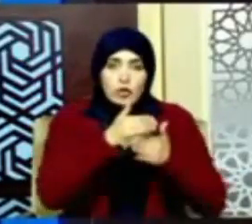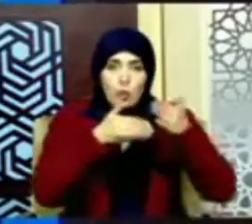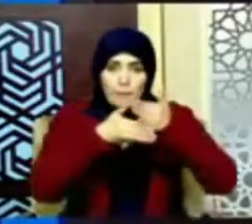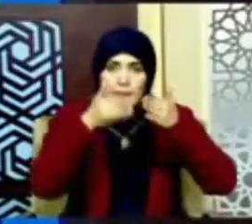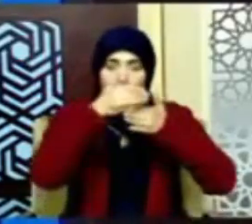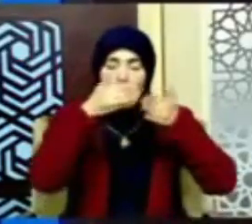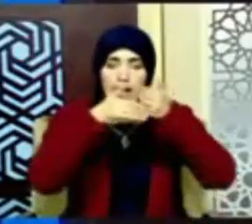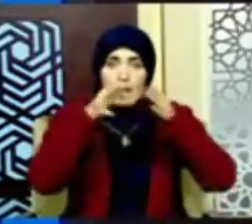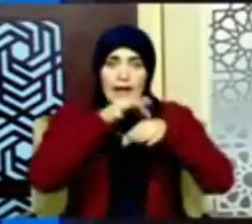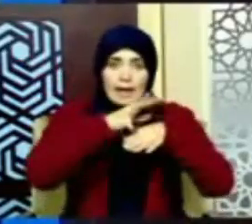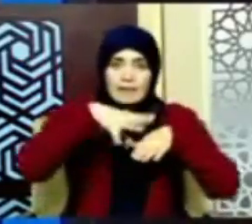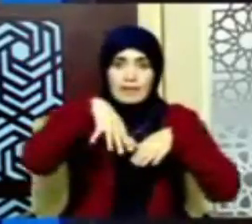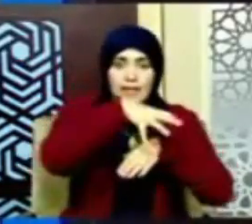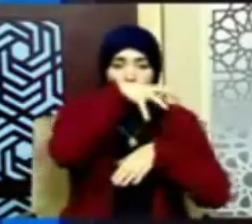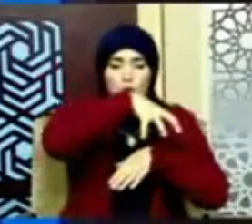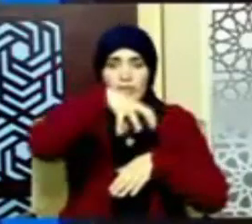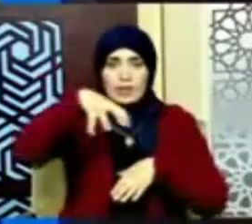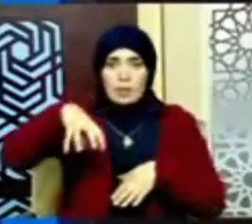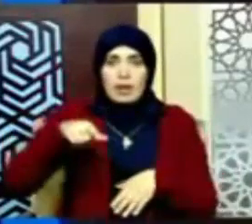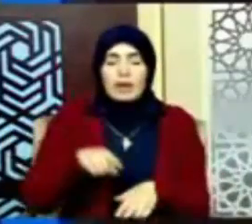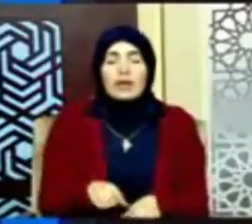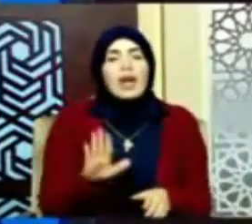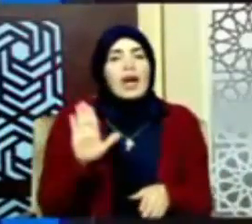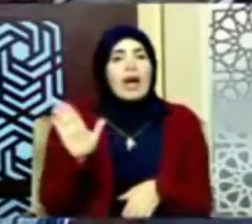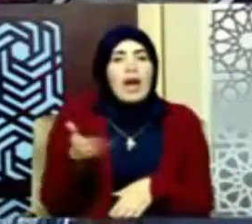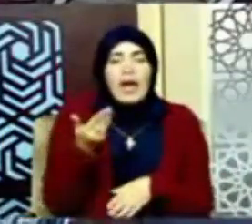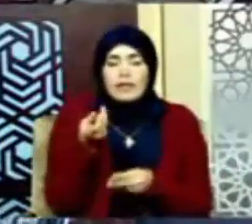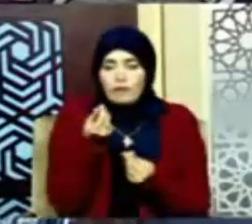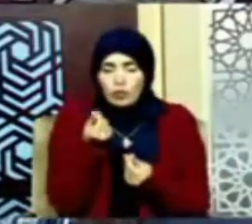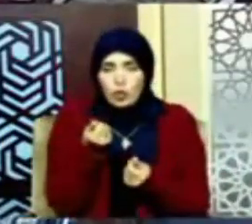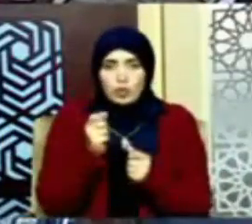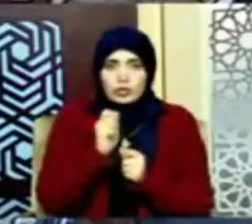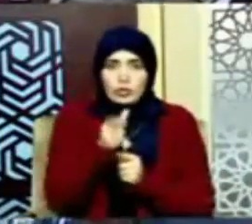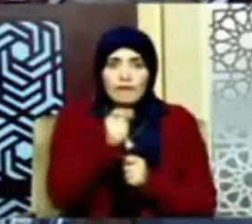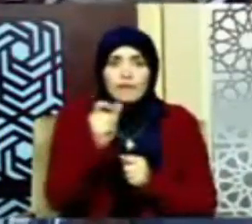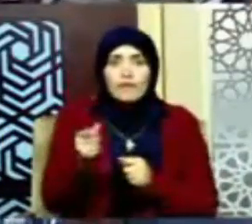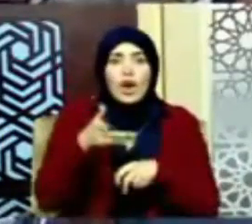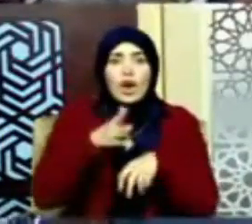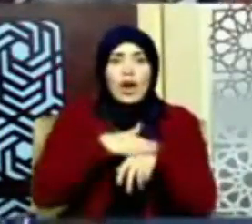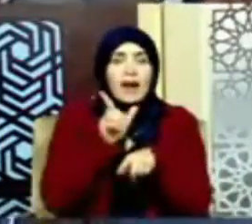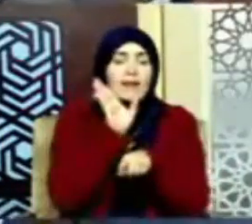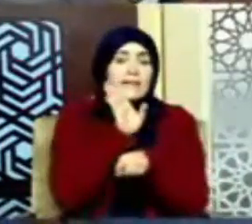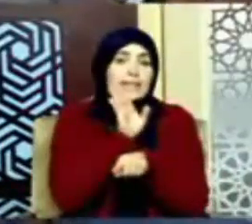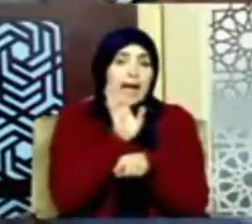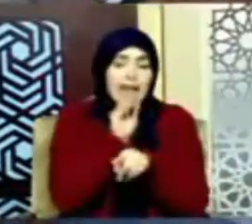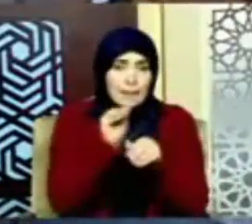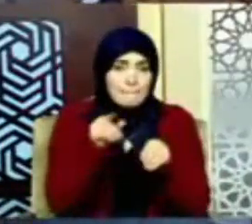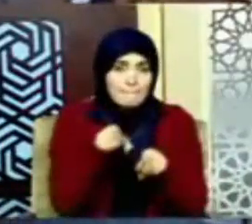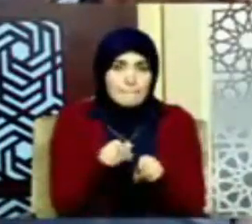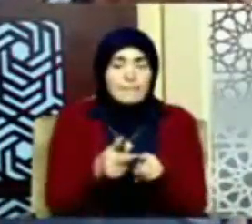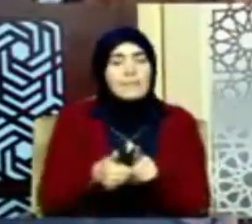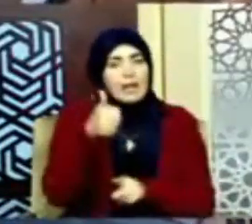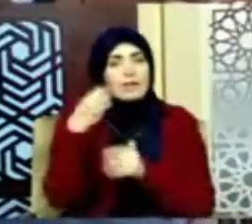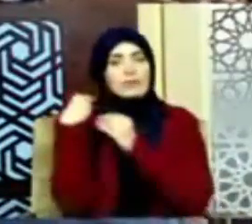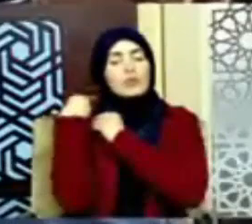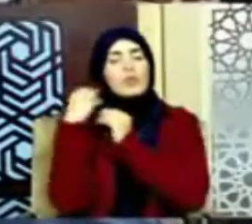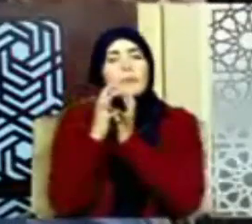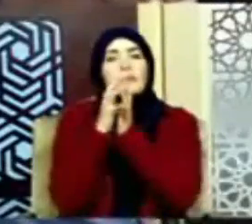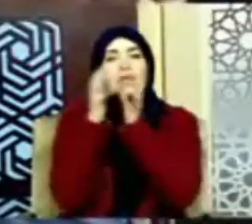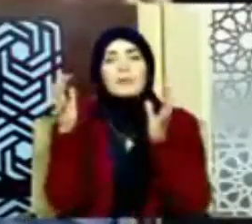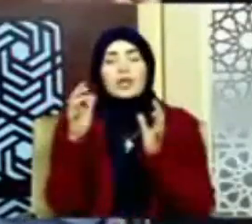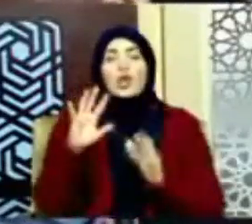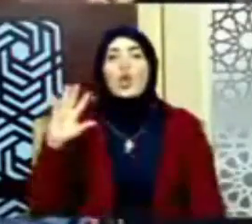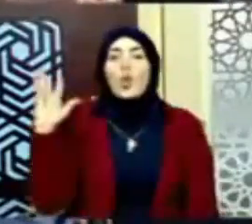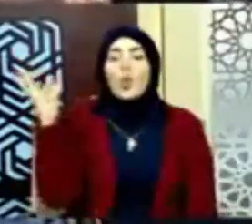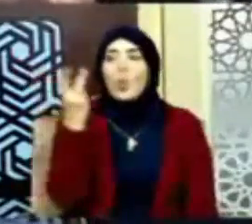ما ينفق على التعليم، ومن ثم نؤكد على كل الوطنيين الشرفاء القادرين أن يسهموا